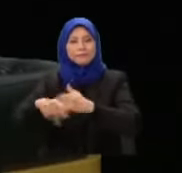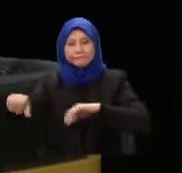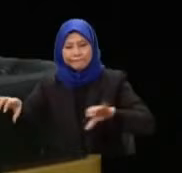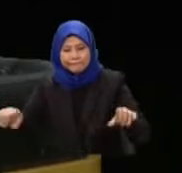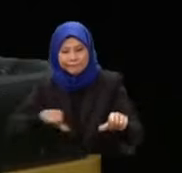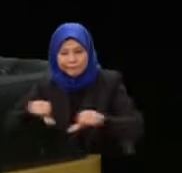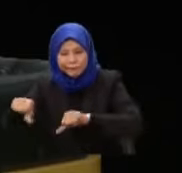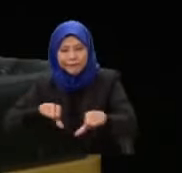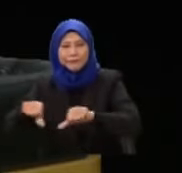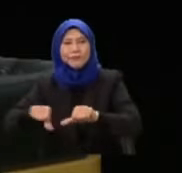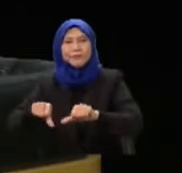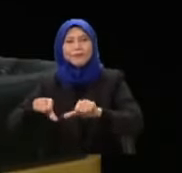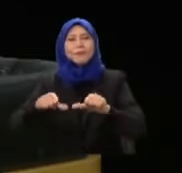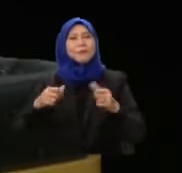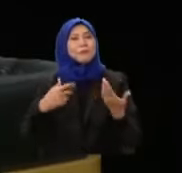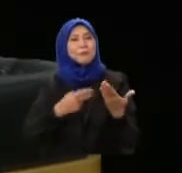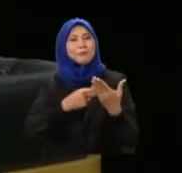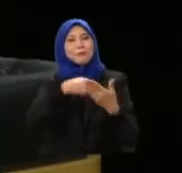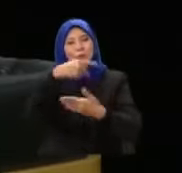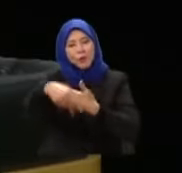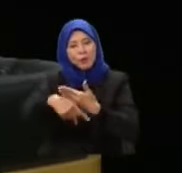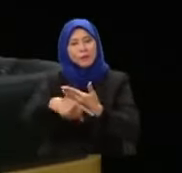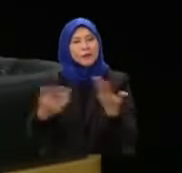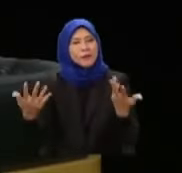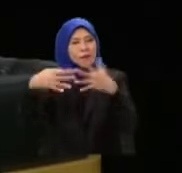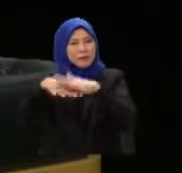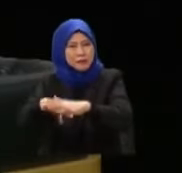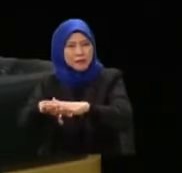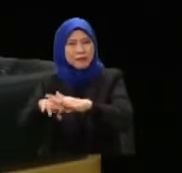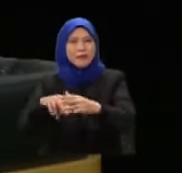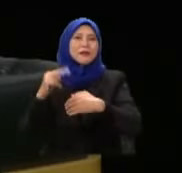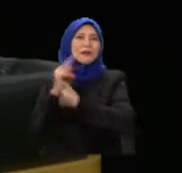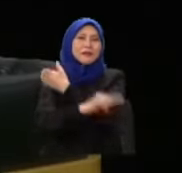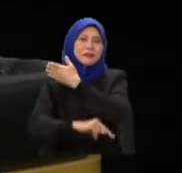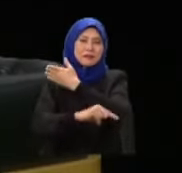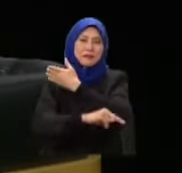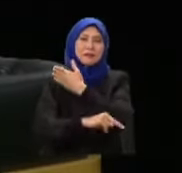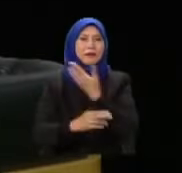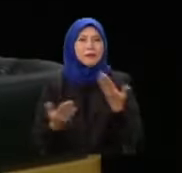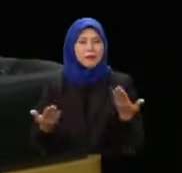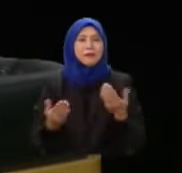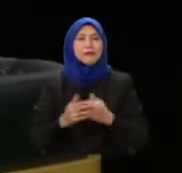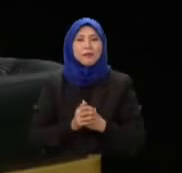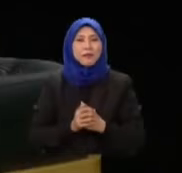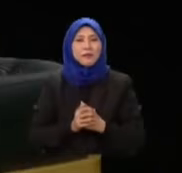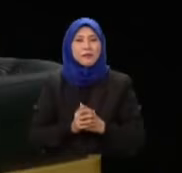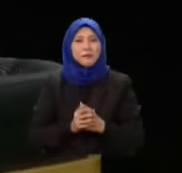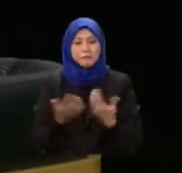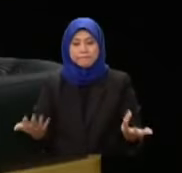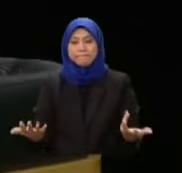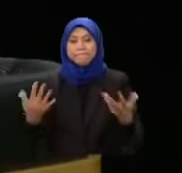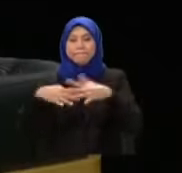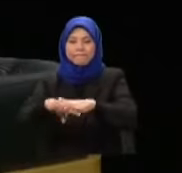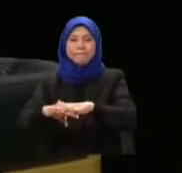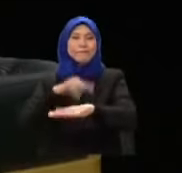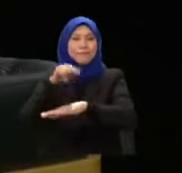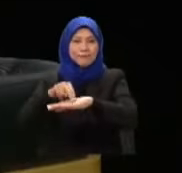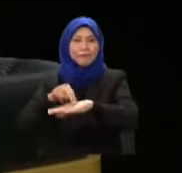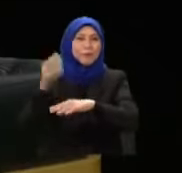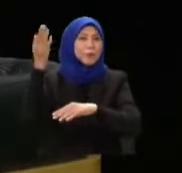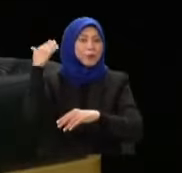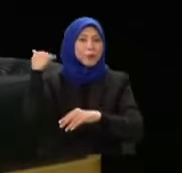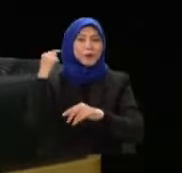perpaduan integrasi nasional yang pada waktu itu dilaksanakan oleh jabatan perpaduan negara dan integrasi jaringan nasional Marine